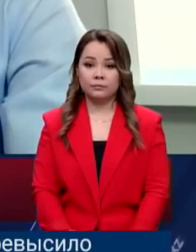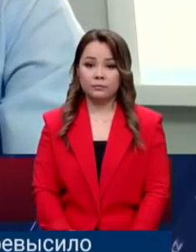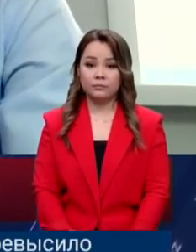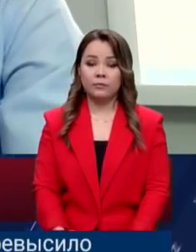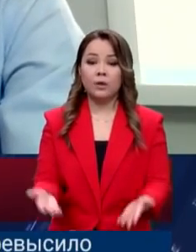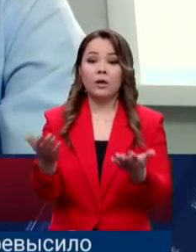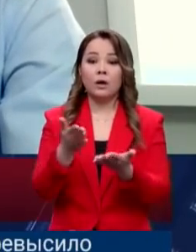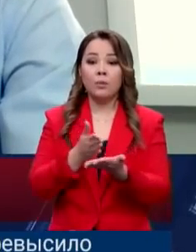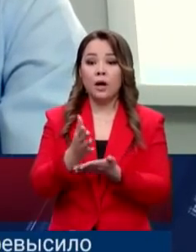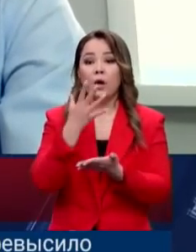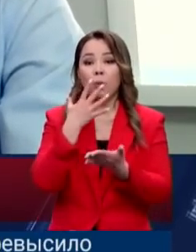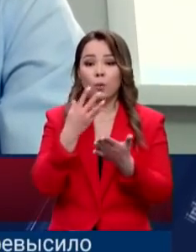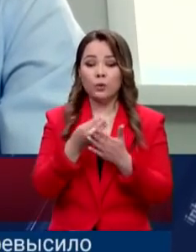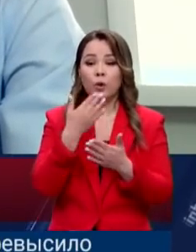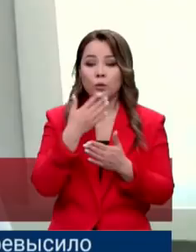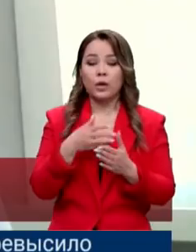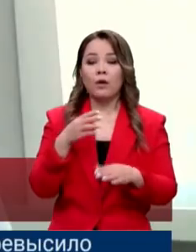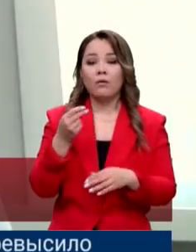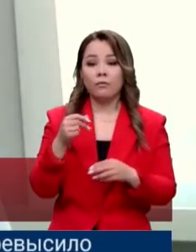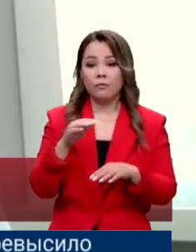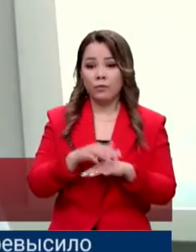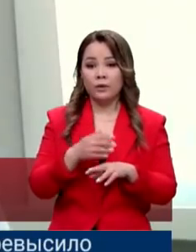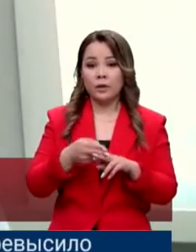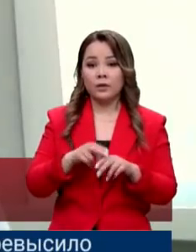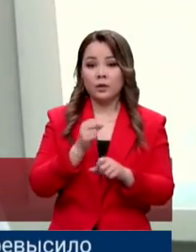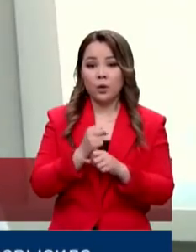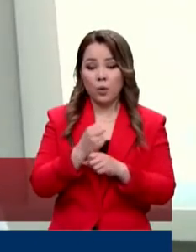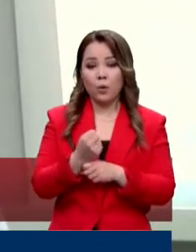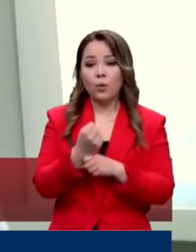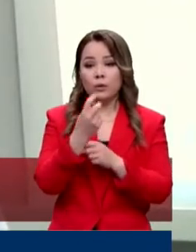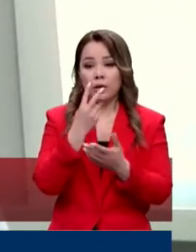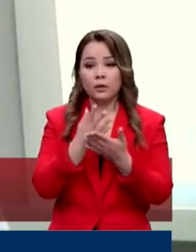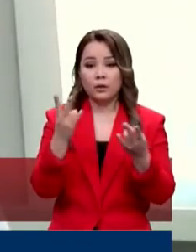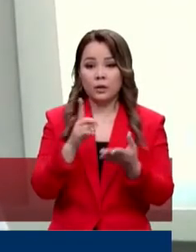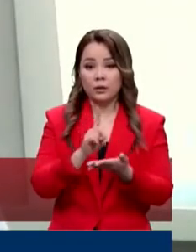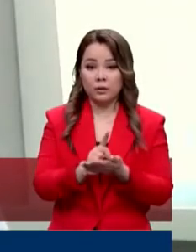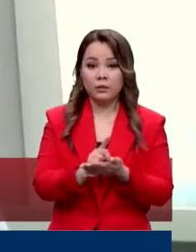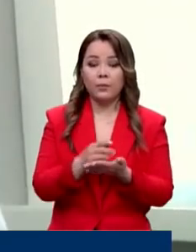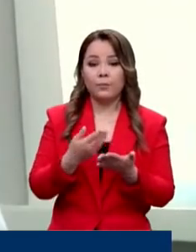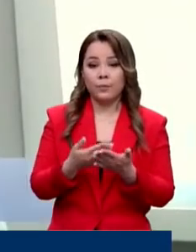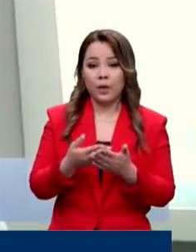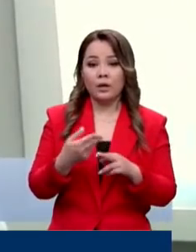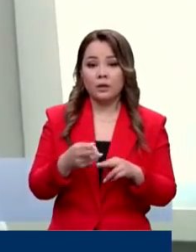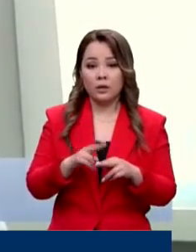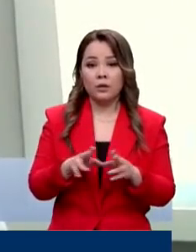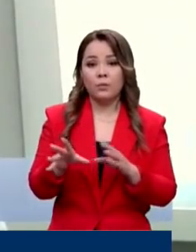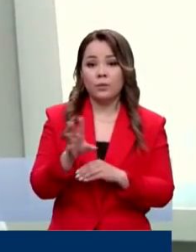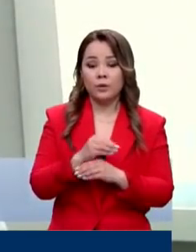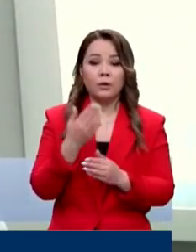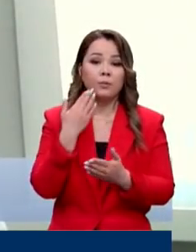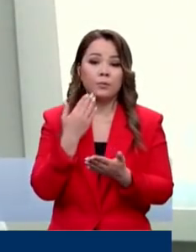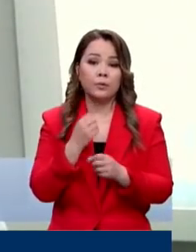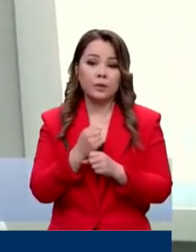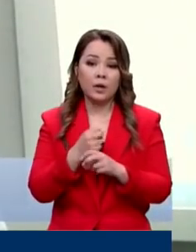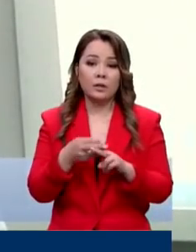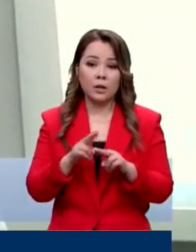Қай бағытта өзіміздің ұлттық валютаны қолдау керек, өзіміздің да. Мысалы, бүкіл